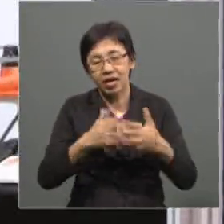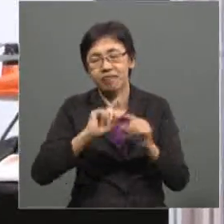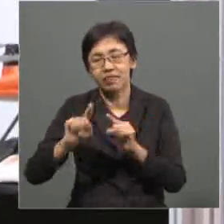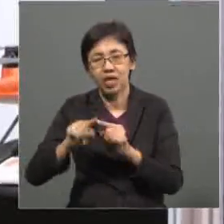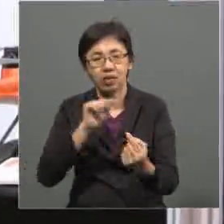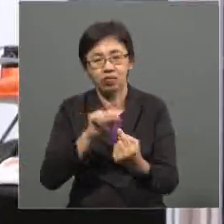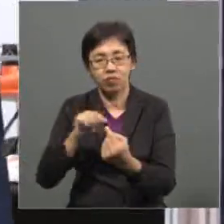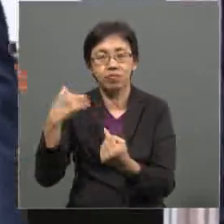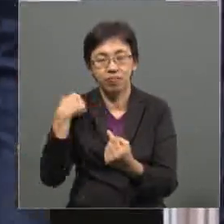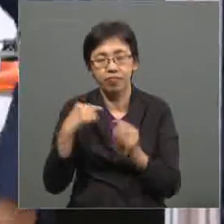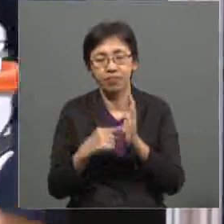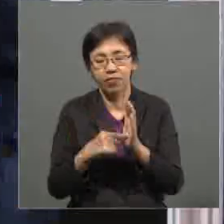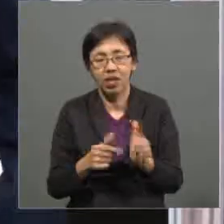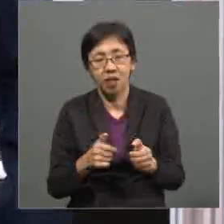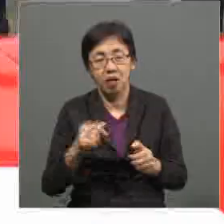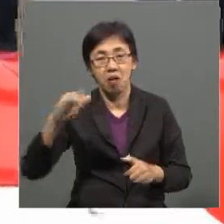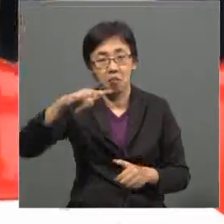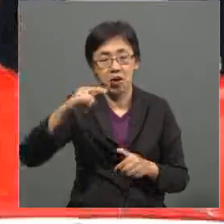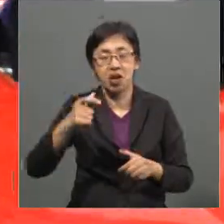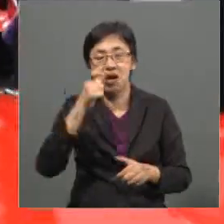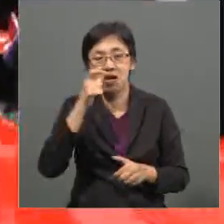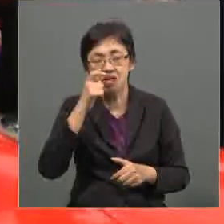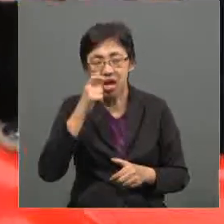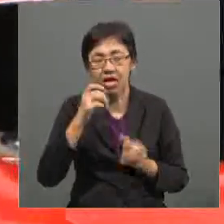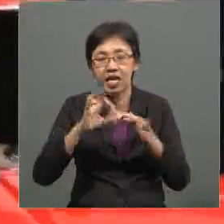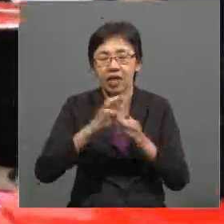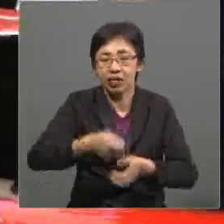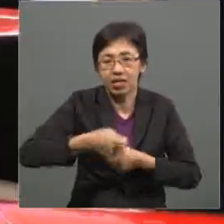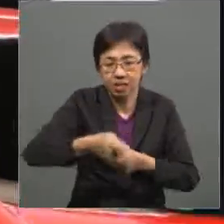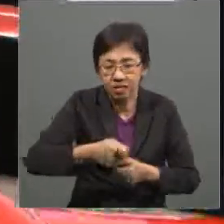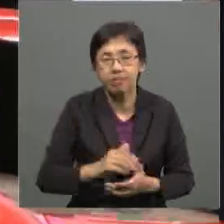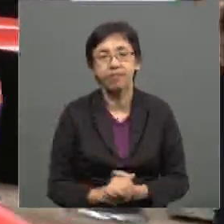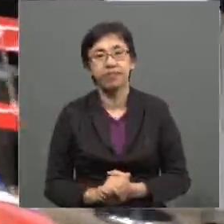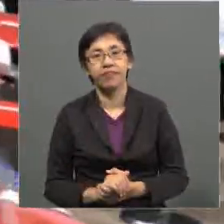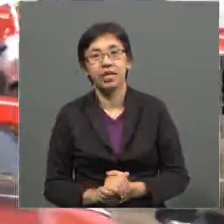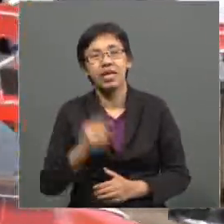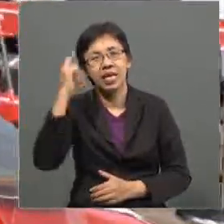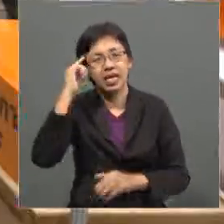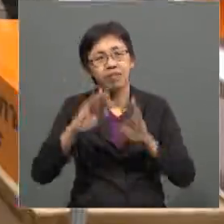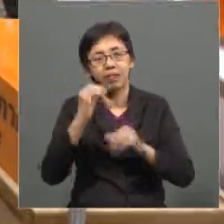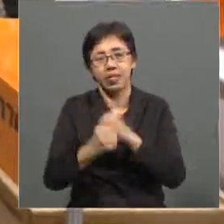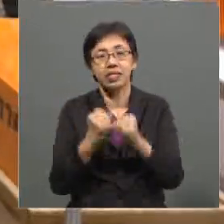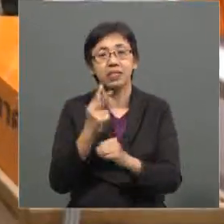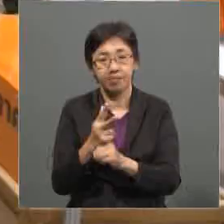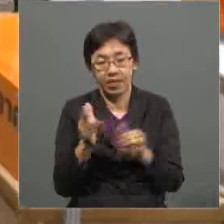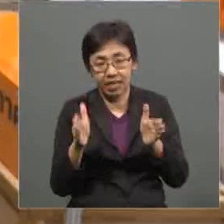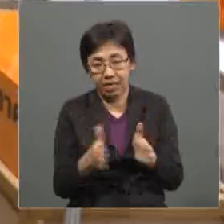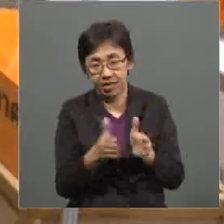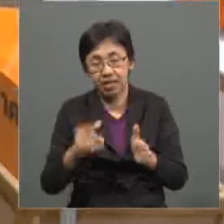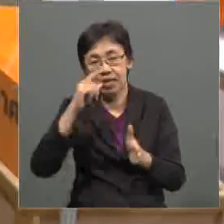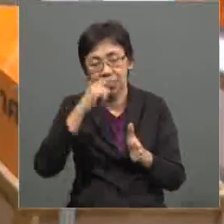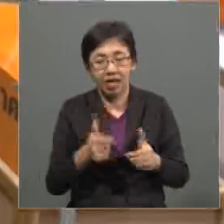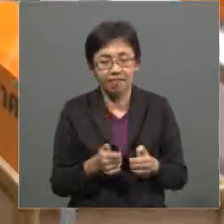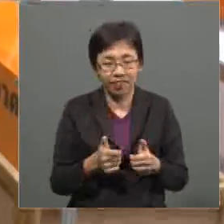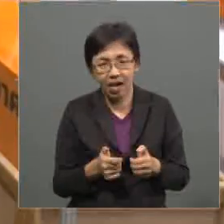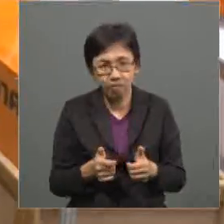นโดยเฉพาะโดรนที่มีขนาดใหญ่อย่างโดรนทางการเกษตรคาดว่าไม่เกิน3ปีนี้นะครับคนไทยจะใช้โดร